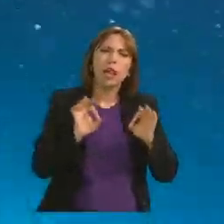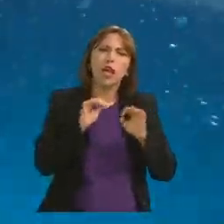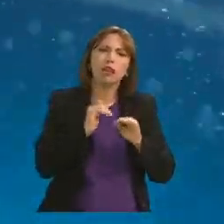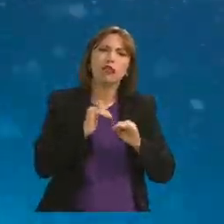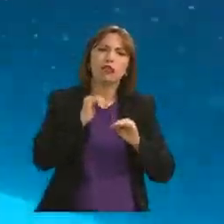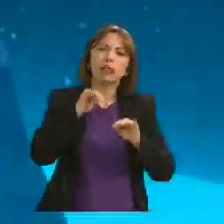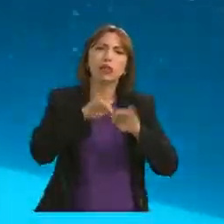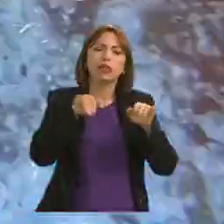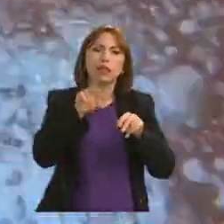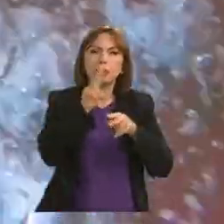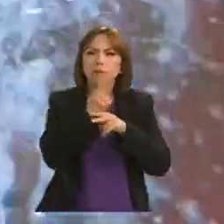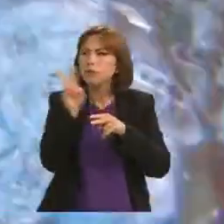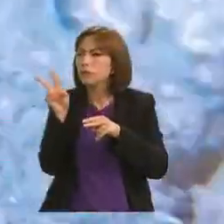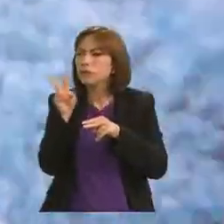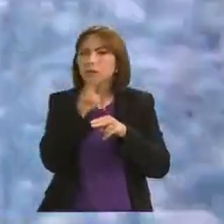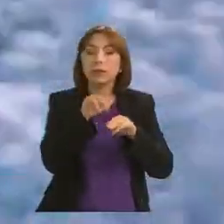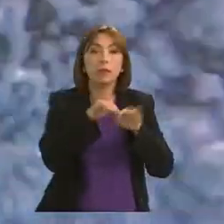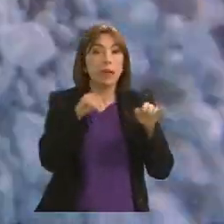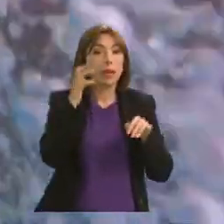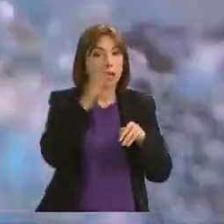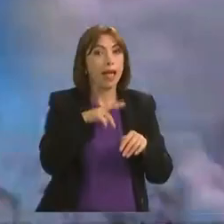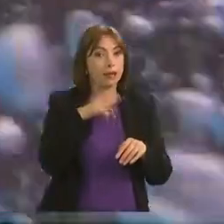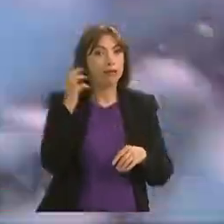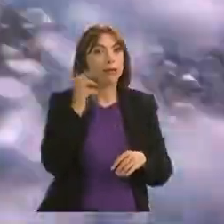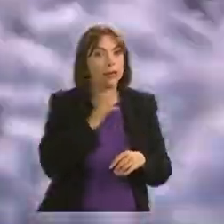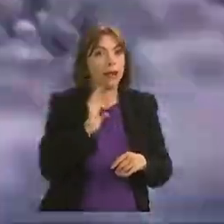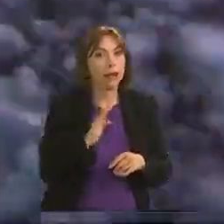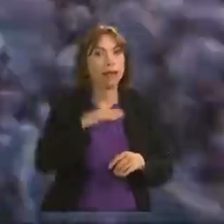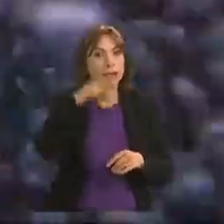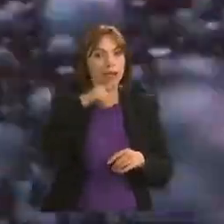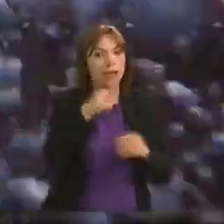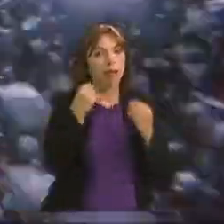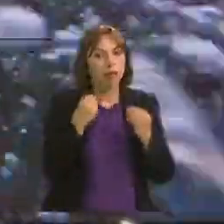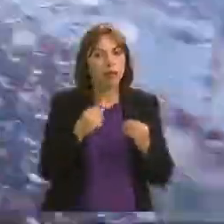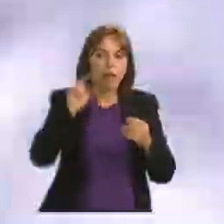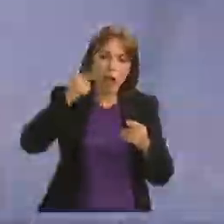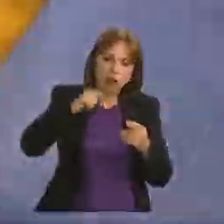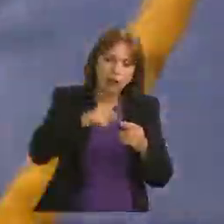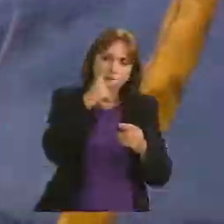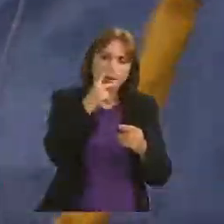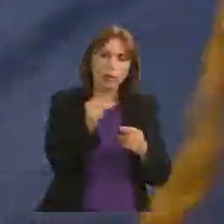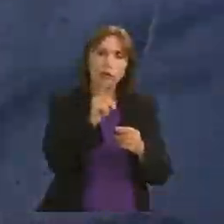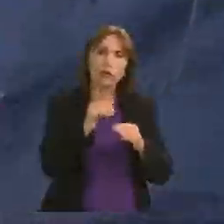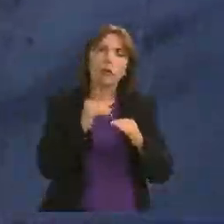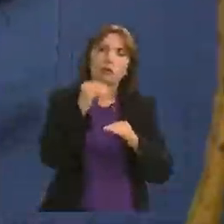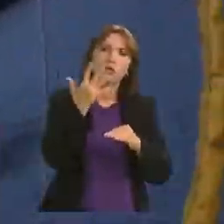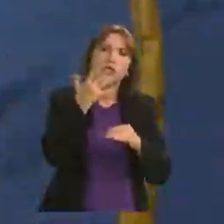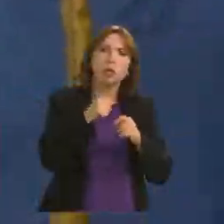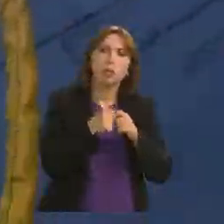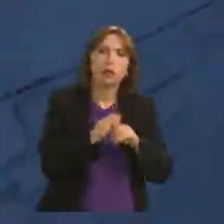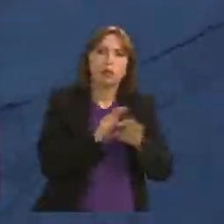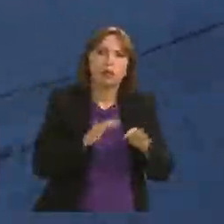Scafandrii trebuie să fie cu ochii în patru. Marea Neagră chiar e neagră. În zilele ei bune, în adâncuri vizibilitatea nu depășește 5